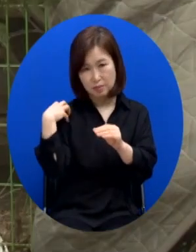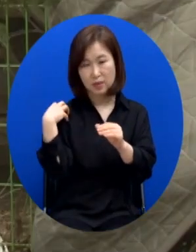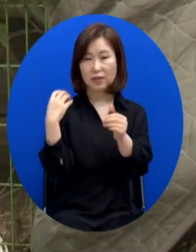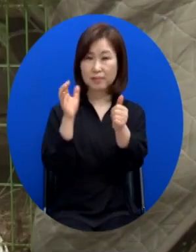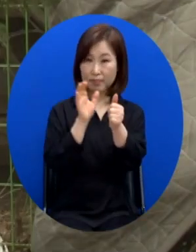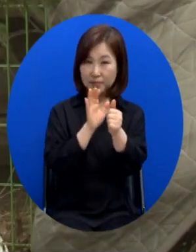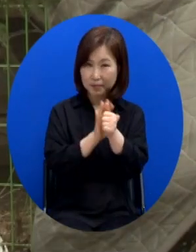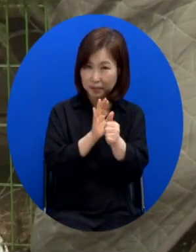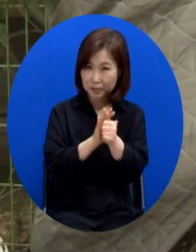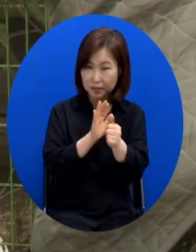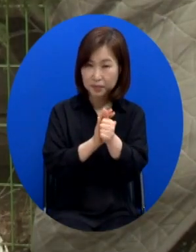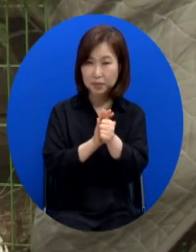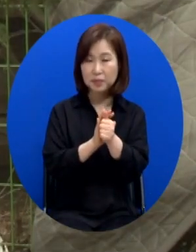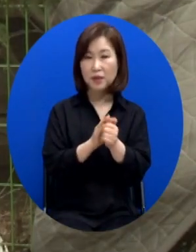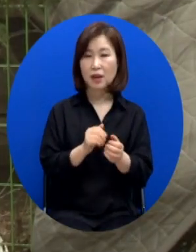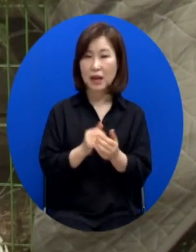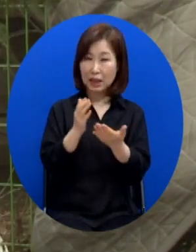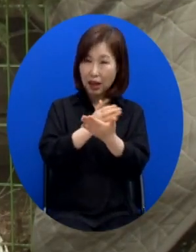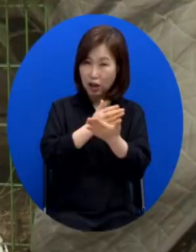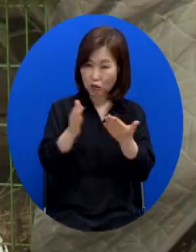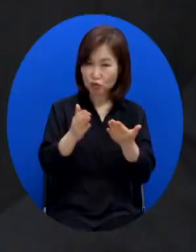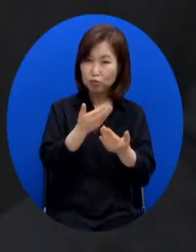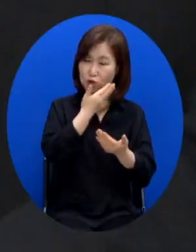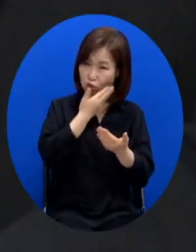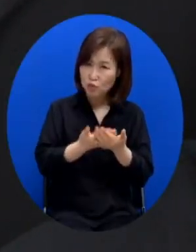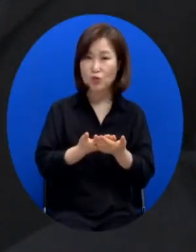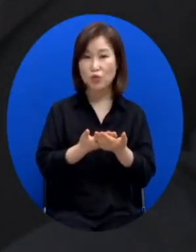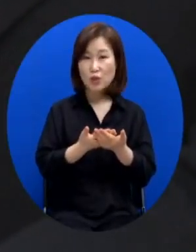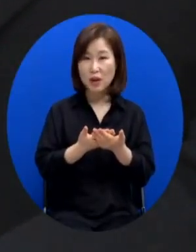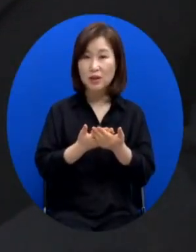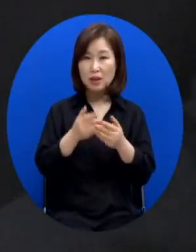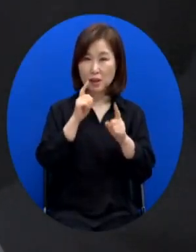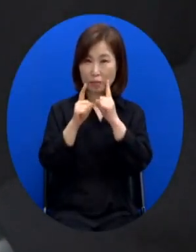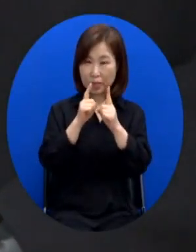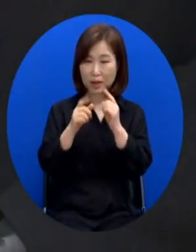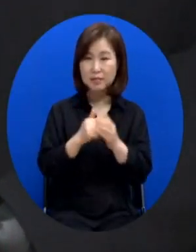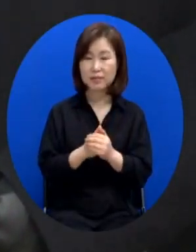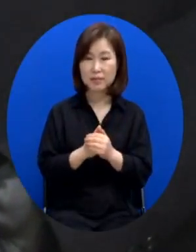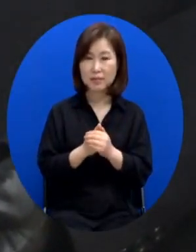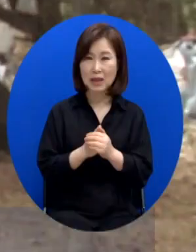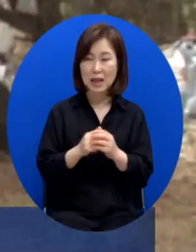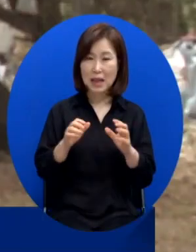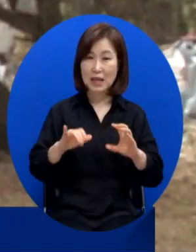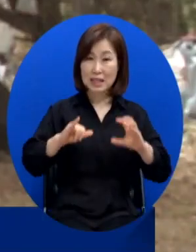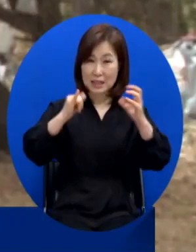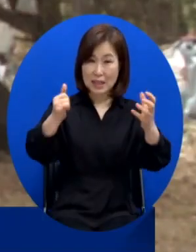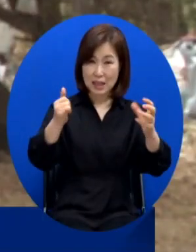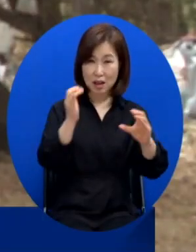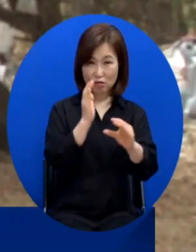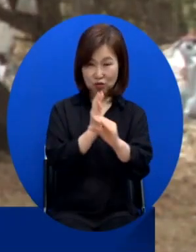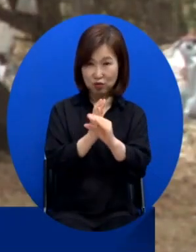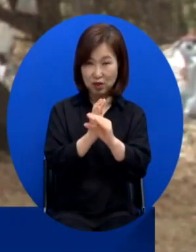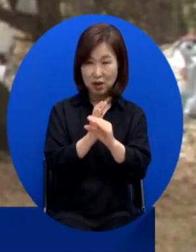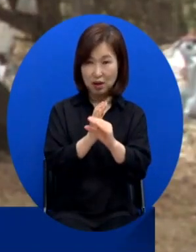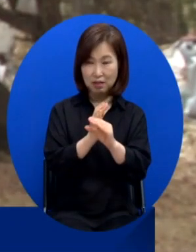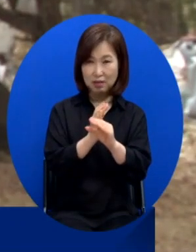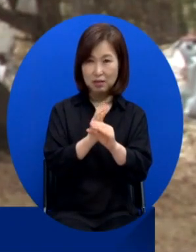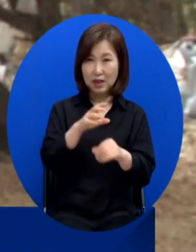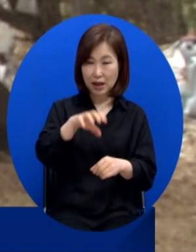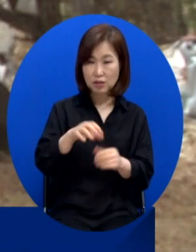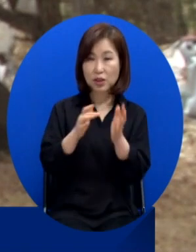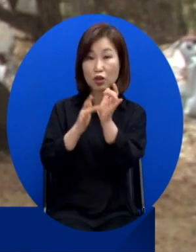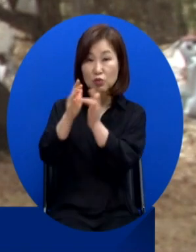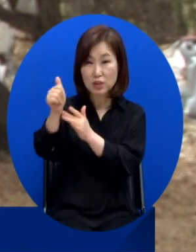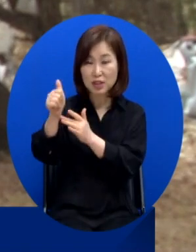교회의 사회적 역할과 나눔의 가치를 강조했습니다. 세상 한가운데서 특별히 예수님께서